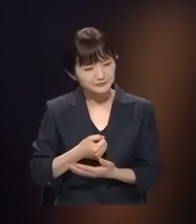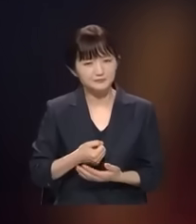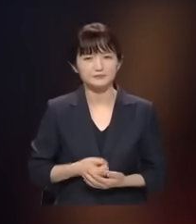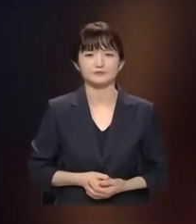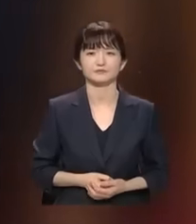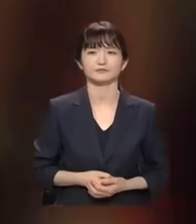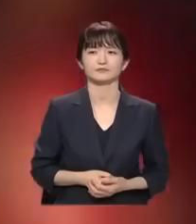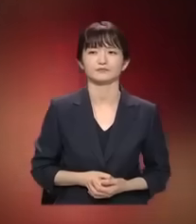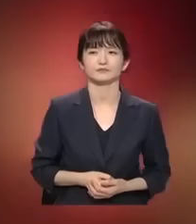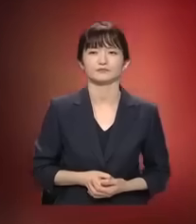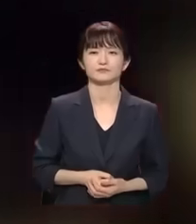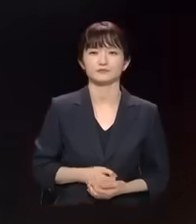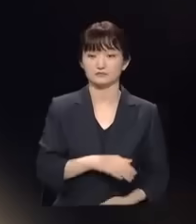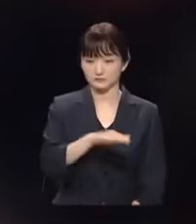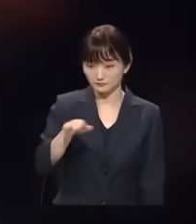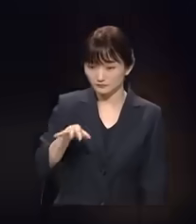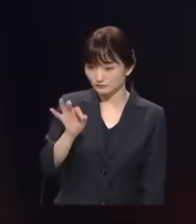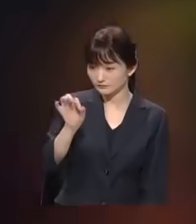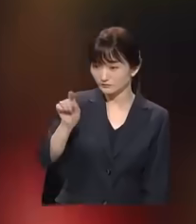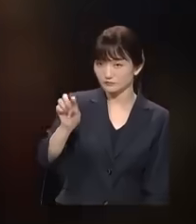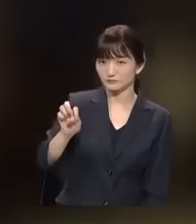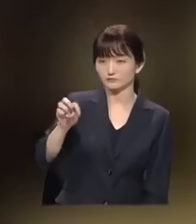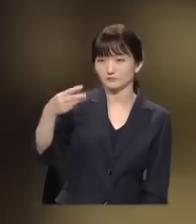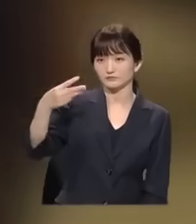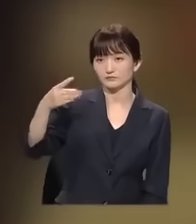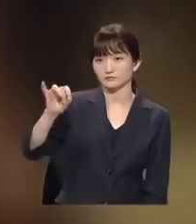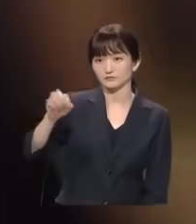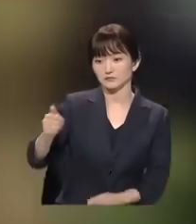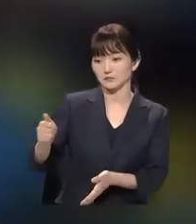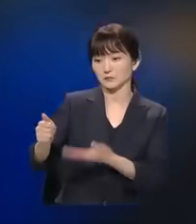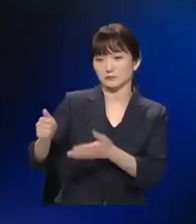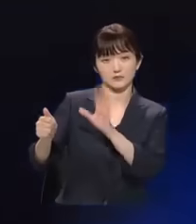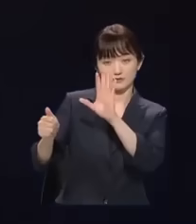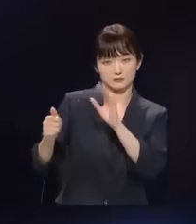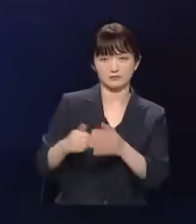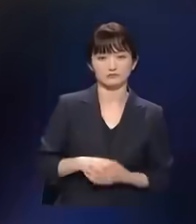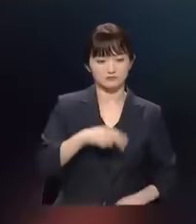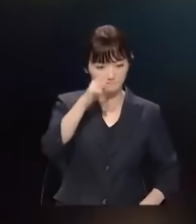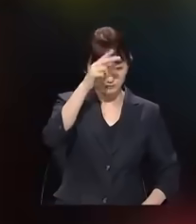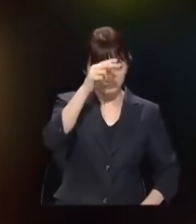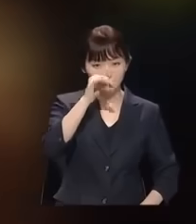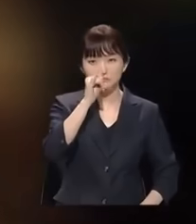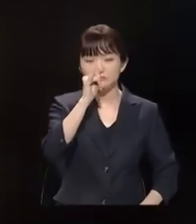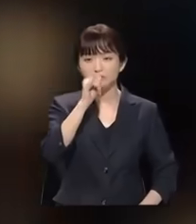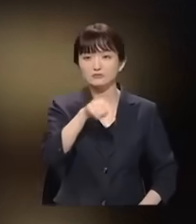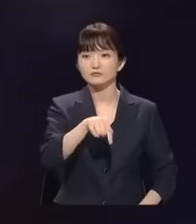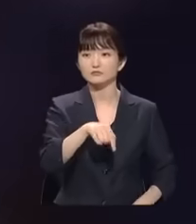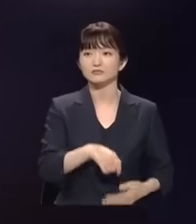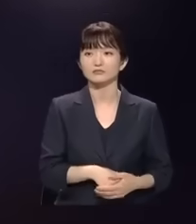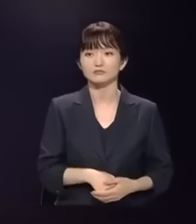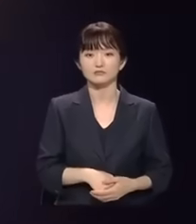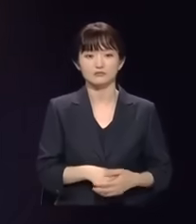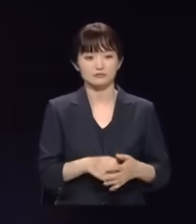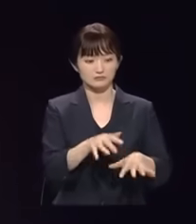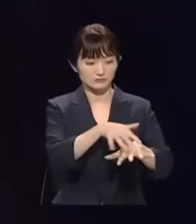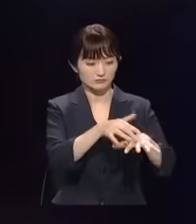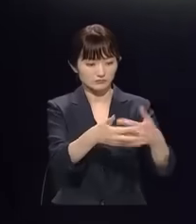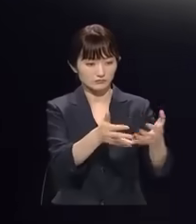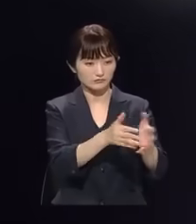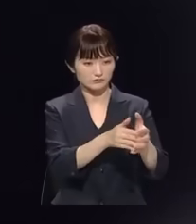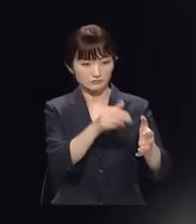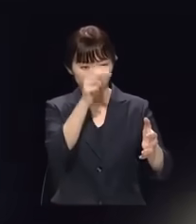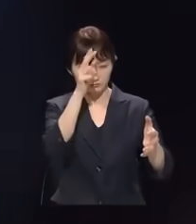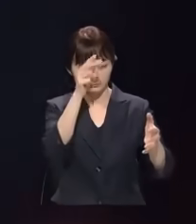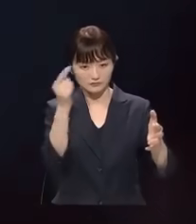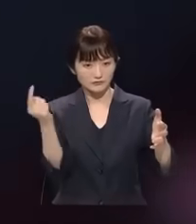우리가 뭐 엄태웅 씨를 띄워주려고 하는게 아니라 경찰이 저렇게 있는데 버젓이 경찰을 거의 무시하는 거죠 경찰이 있으나